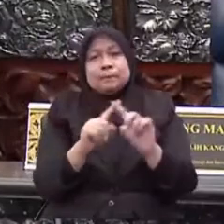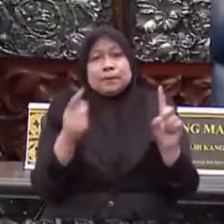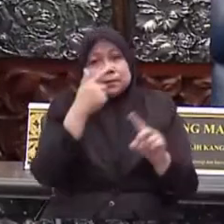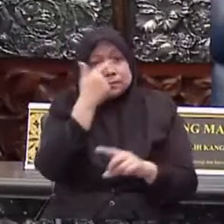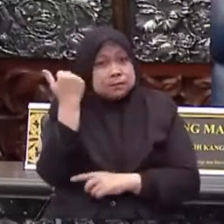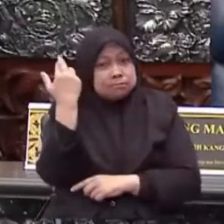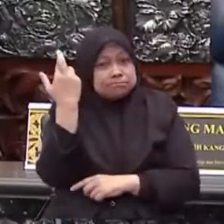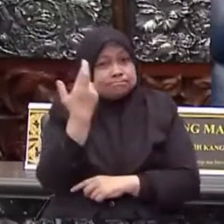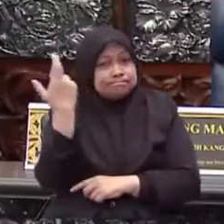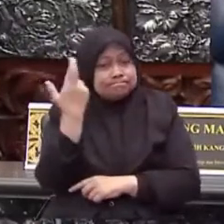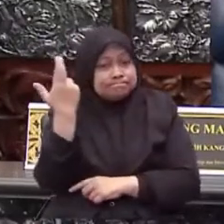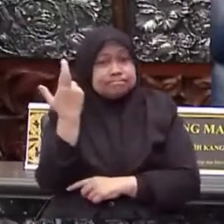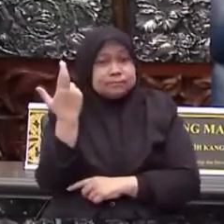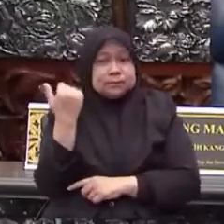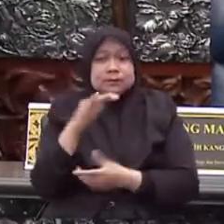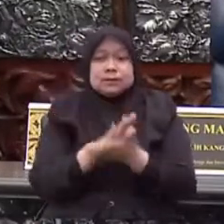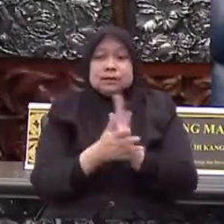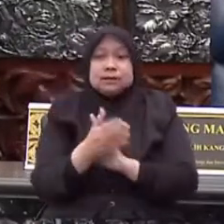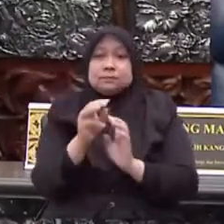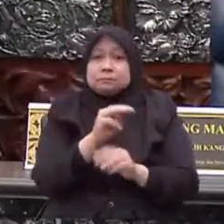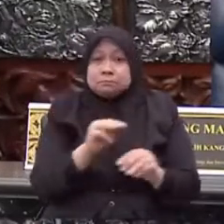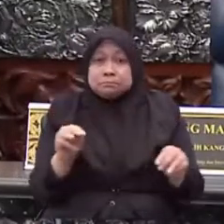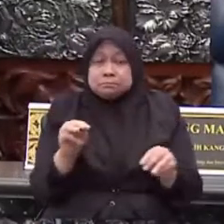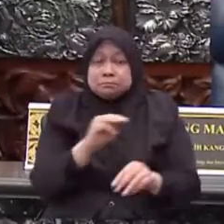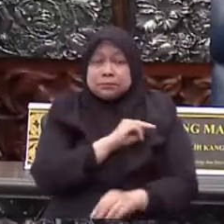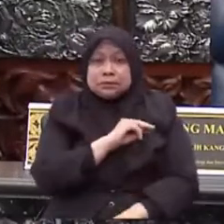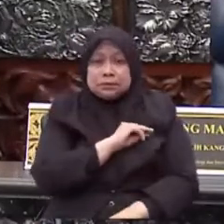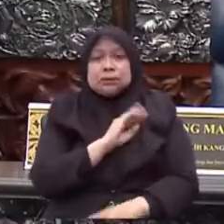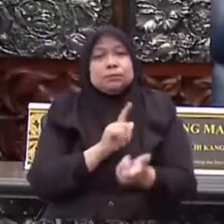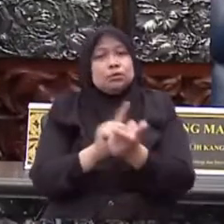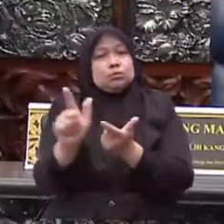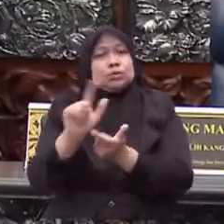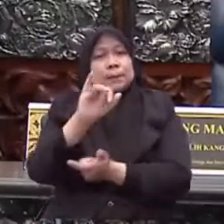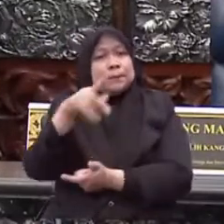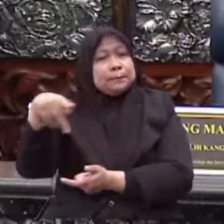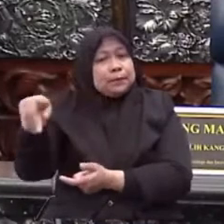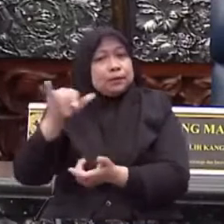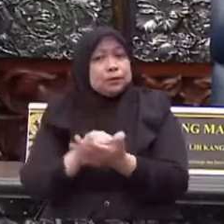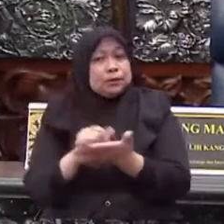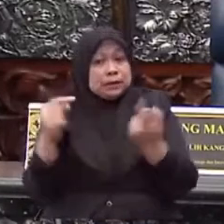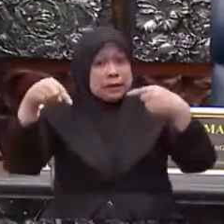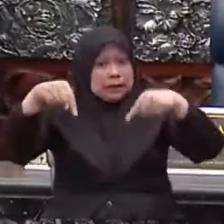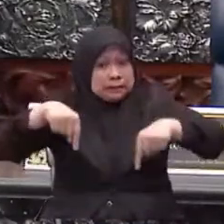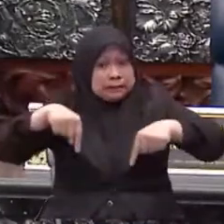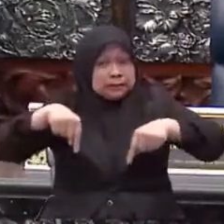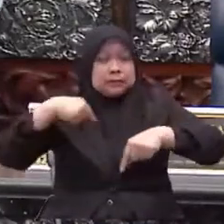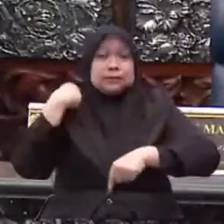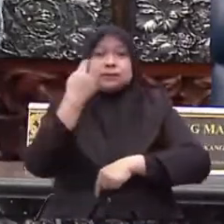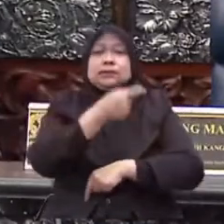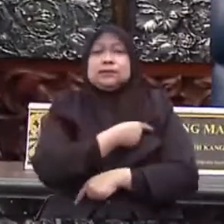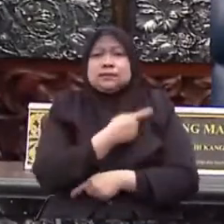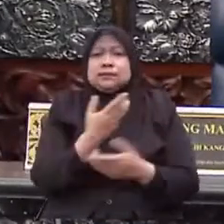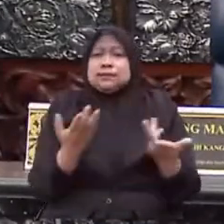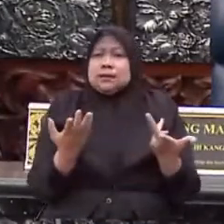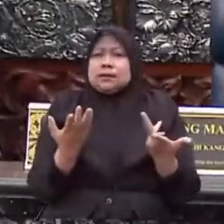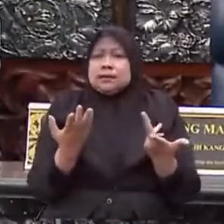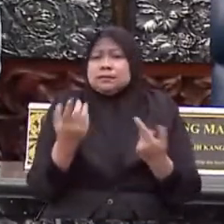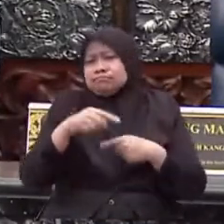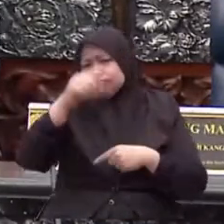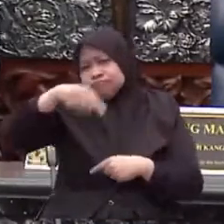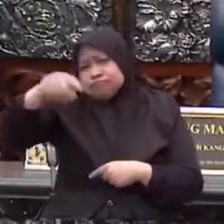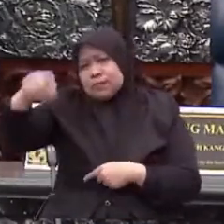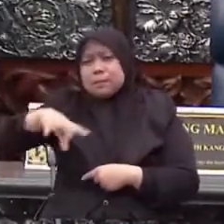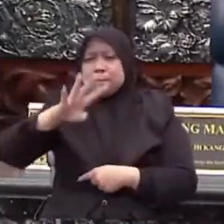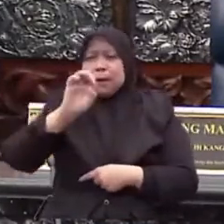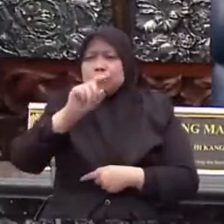atas sebab-sebab tertentu jamaah menteri luluskan pemberian aktivitas tersebut hari ini kita punya rizaf Majin antara